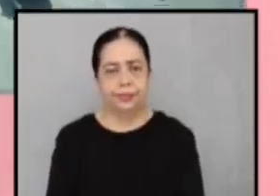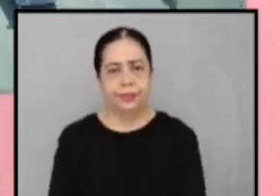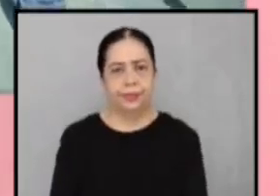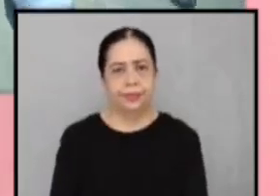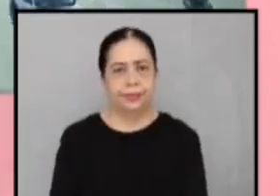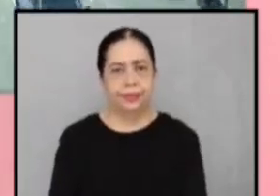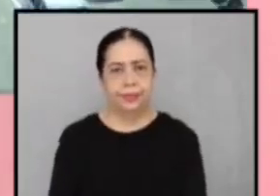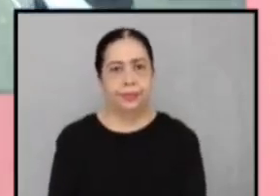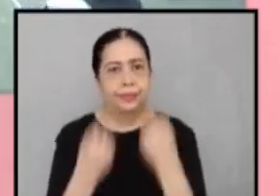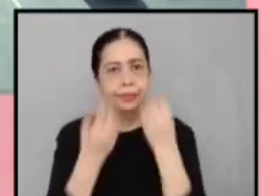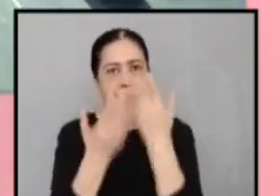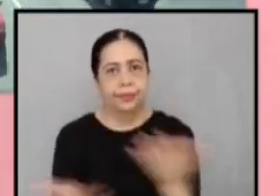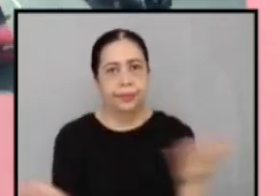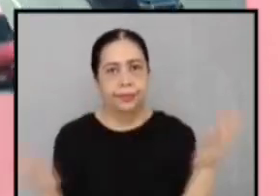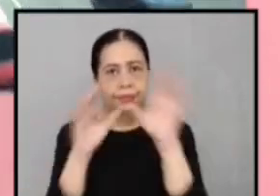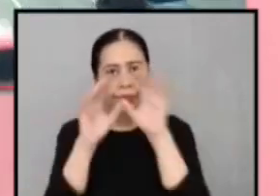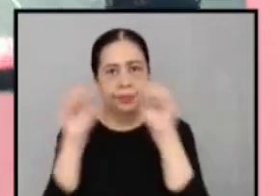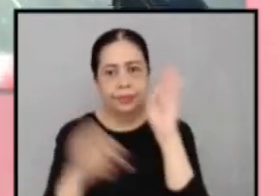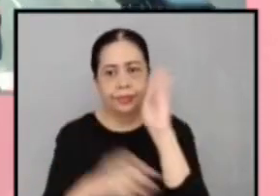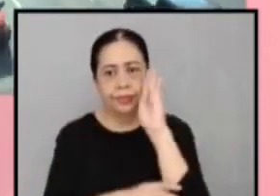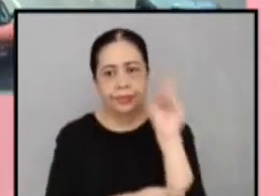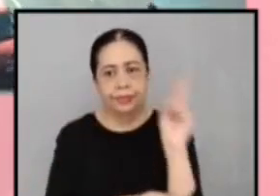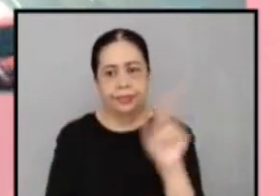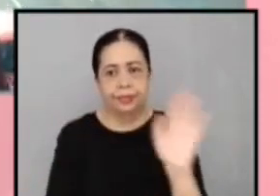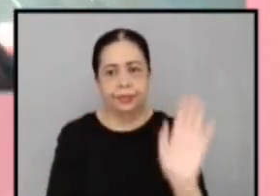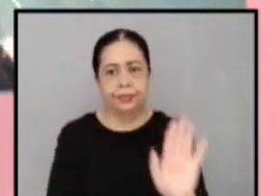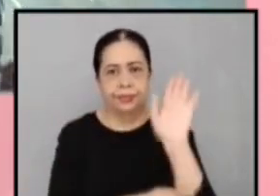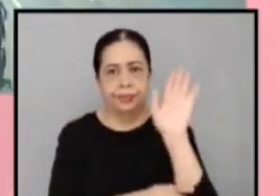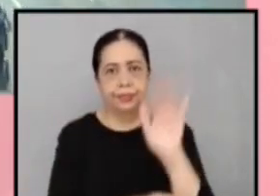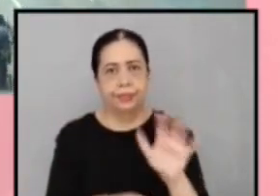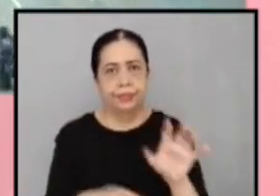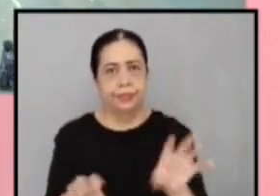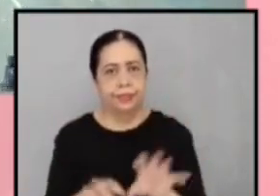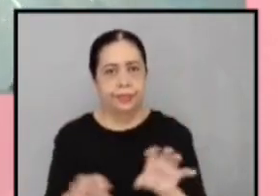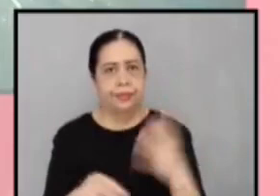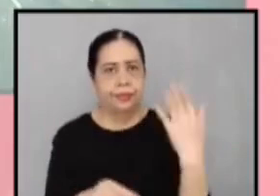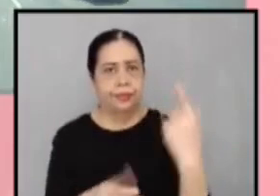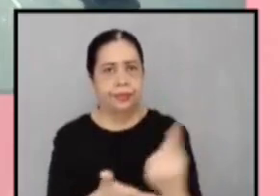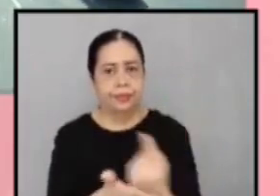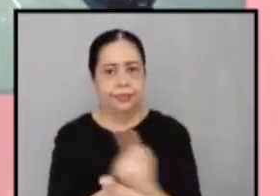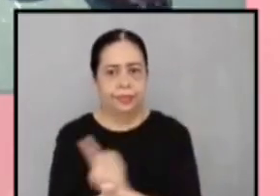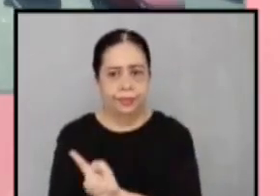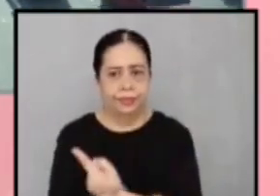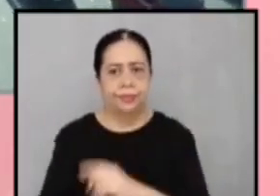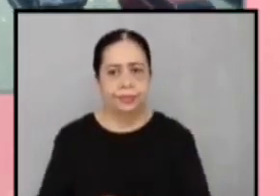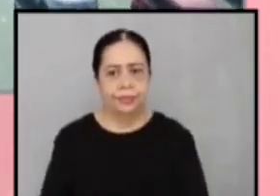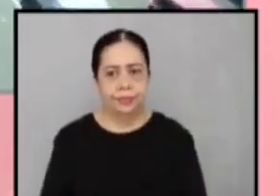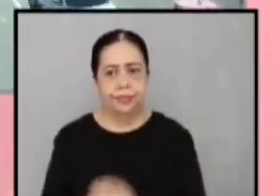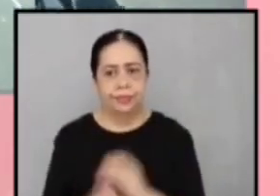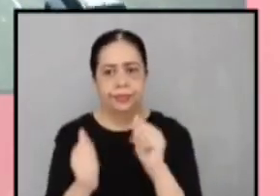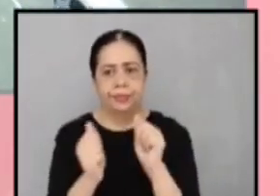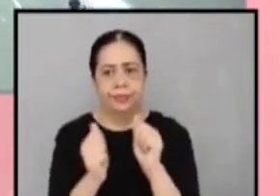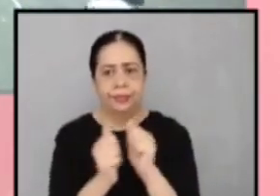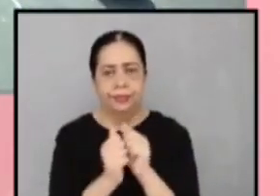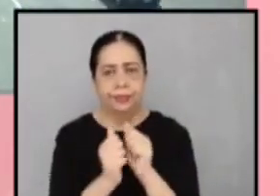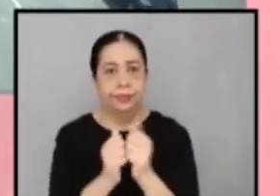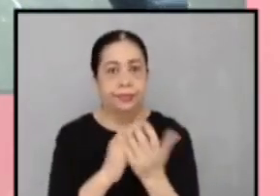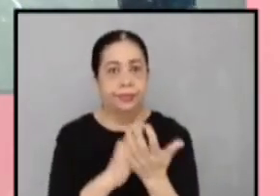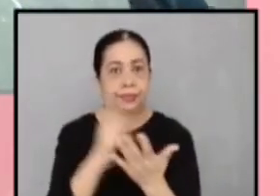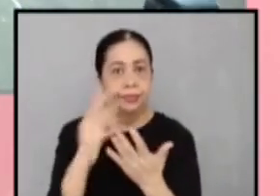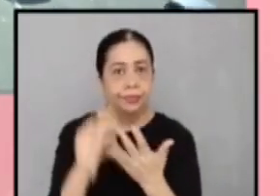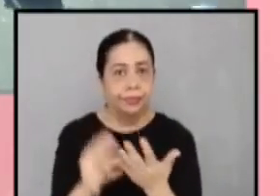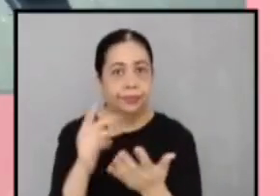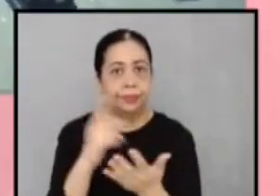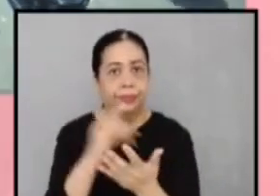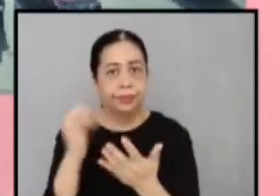Natagpo ni Pangulong Ferdinand R. Marcos Jr. ang kanyang mga naging aktibidad nitong nakaraang linggo. Kabilang po dyan ang mga programa at proyektong